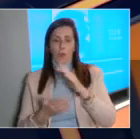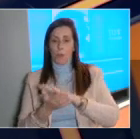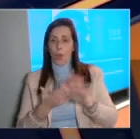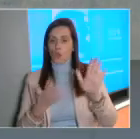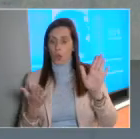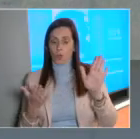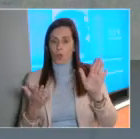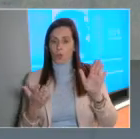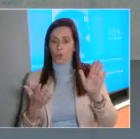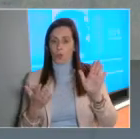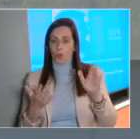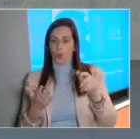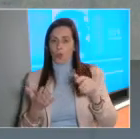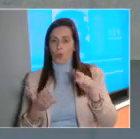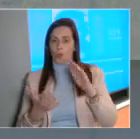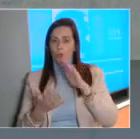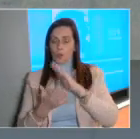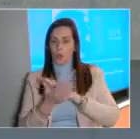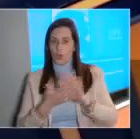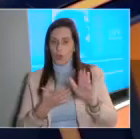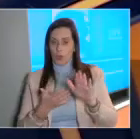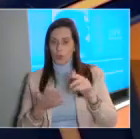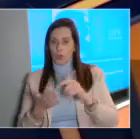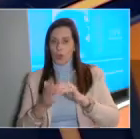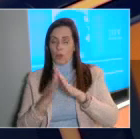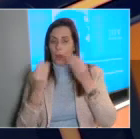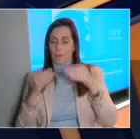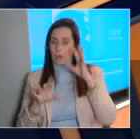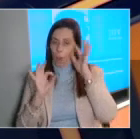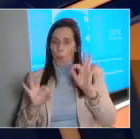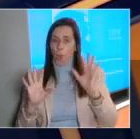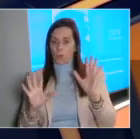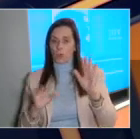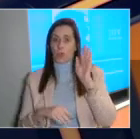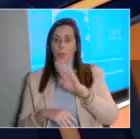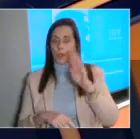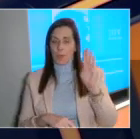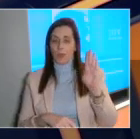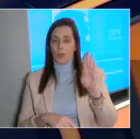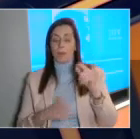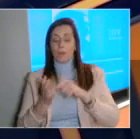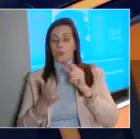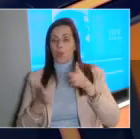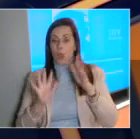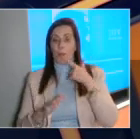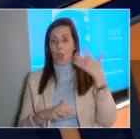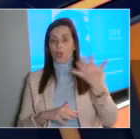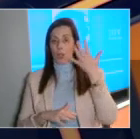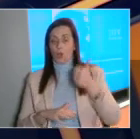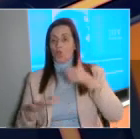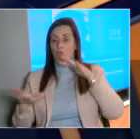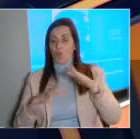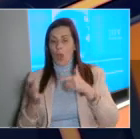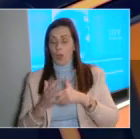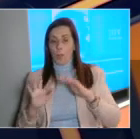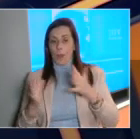פשוט יצא... הוא פשוט יצא מכל הפרופורציות. ביבי נתניהו, מכיוון שהוא כל כך הרבה שנים